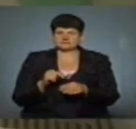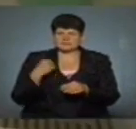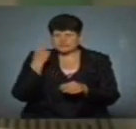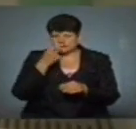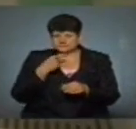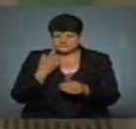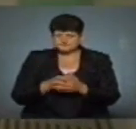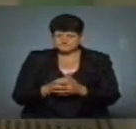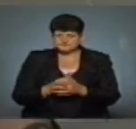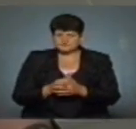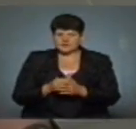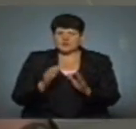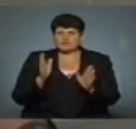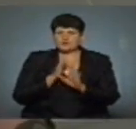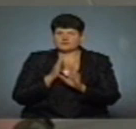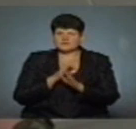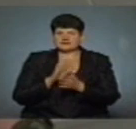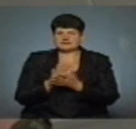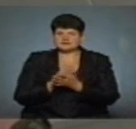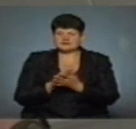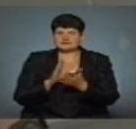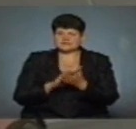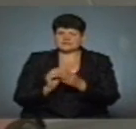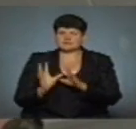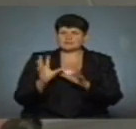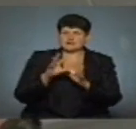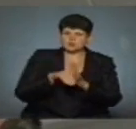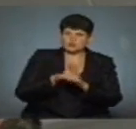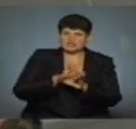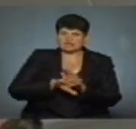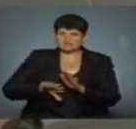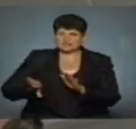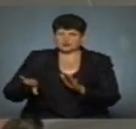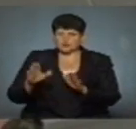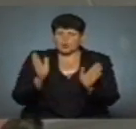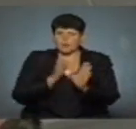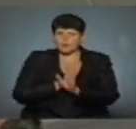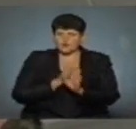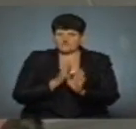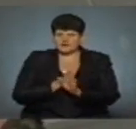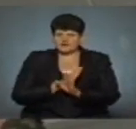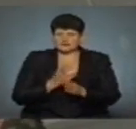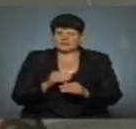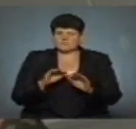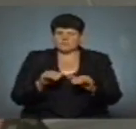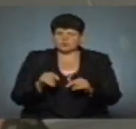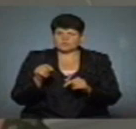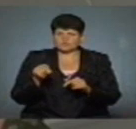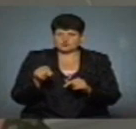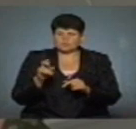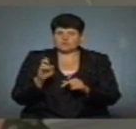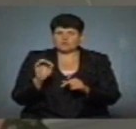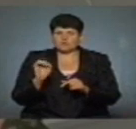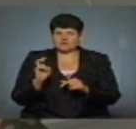очей. Повітря дезінфікується, є приток і виток повітря. Циркулює повітря, яке потім в цьому ж